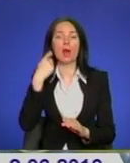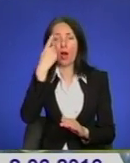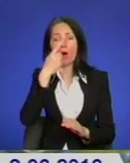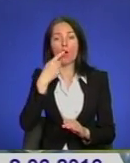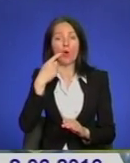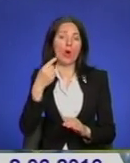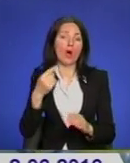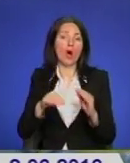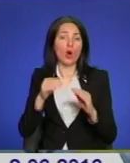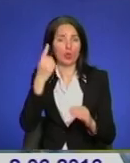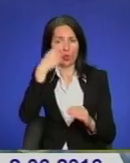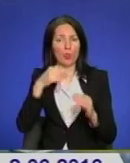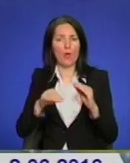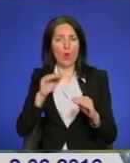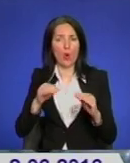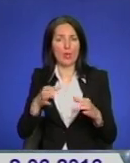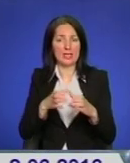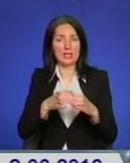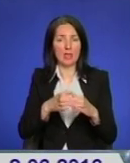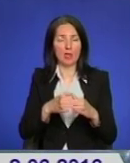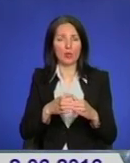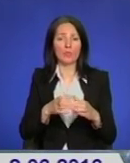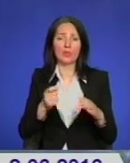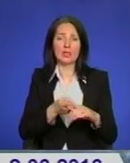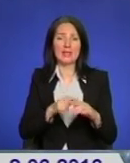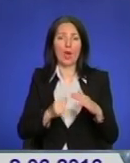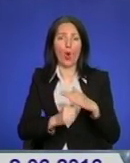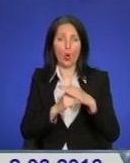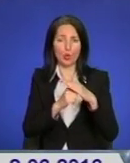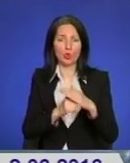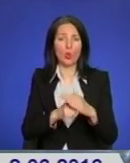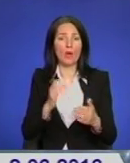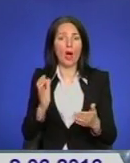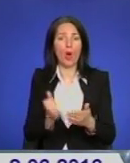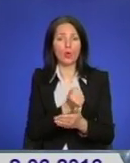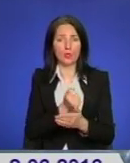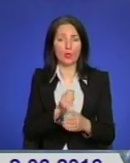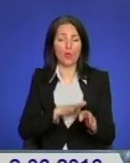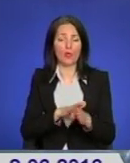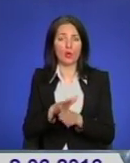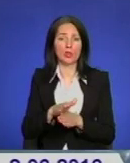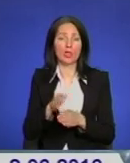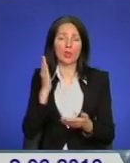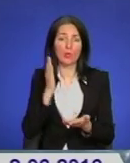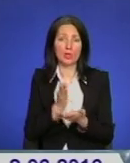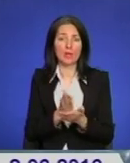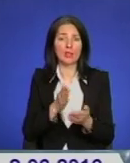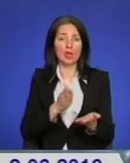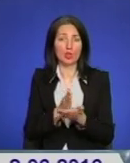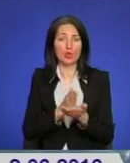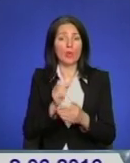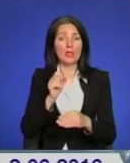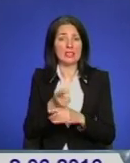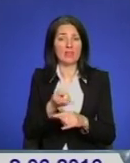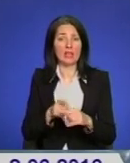це основа успіху у виконанні поставлених службово-бойових завдань, які стоять